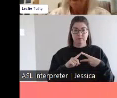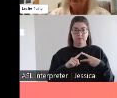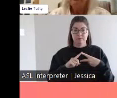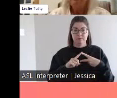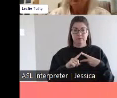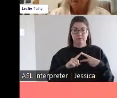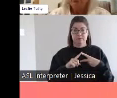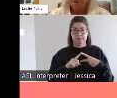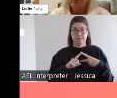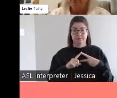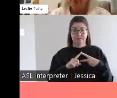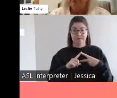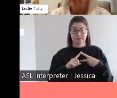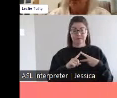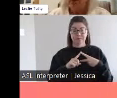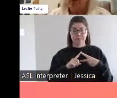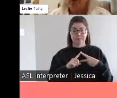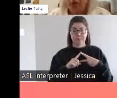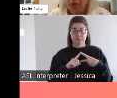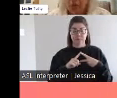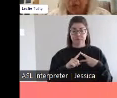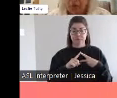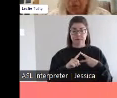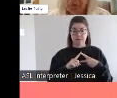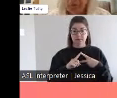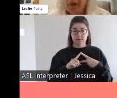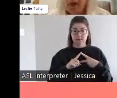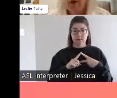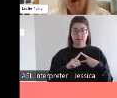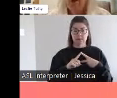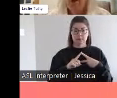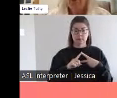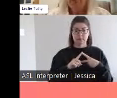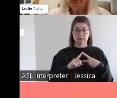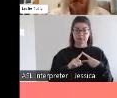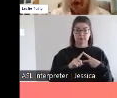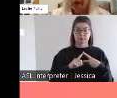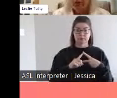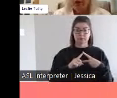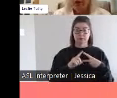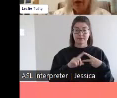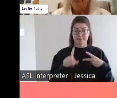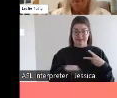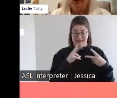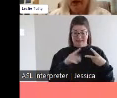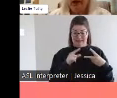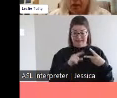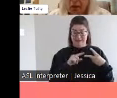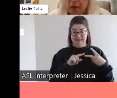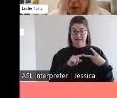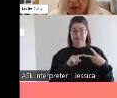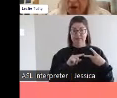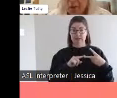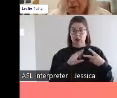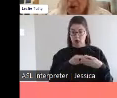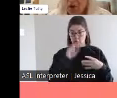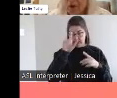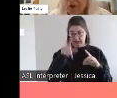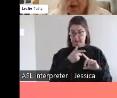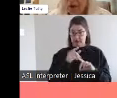vie, je me sens capable de m'exprimer et de faire face à des démons que j'ai laissés dormir pendant des années. Le